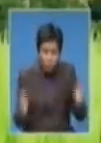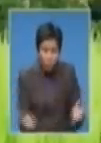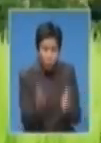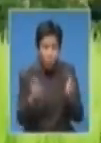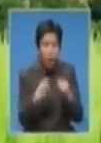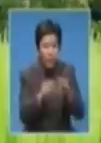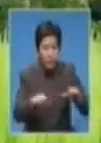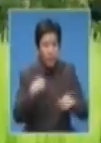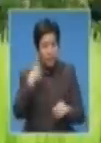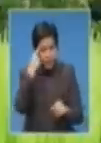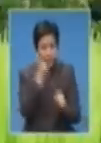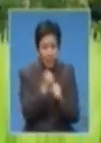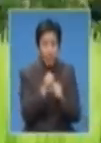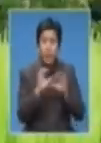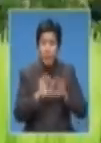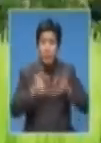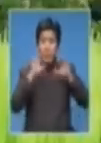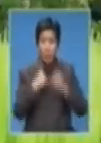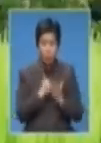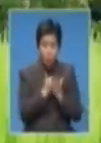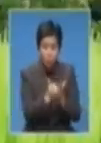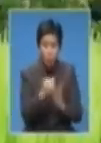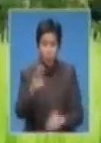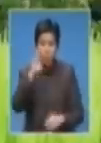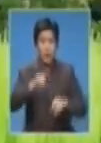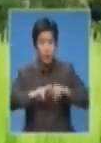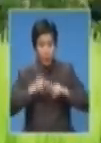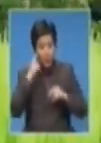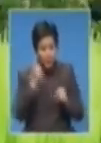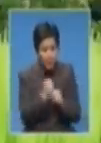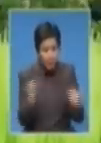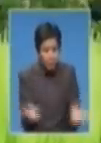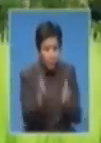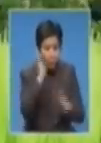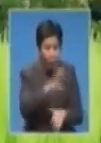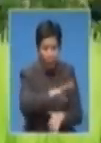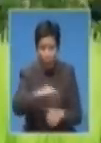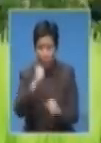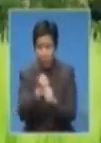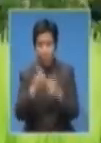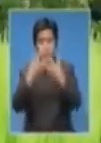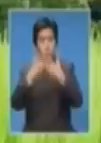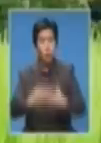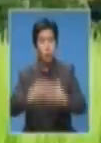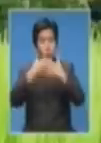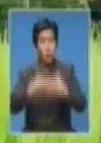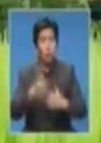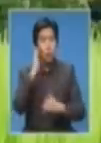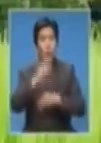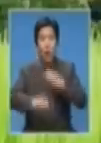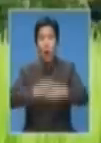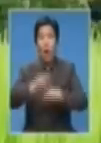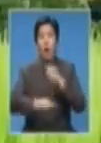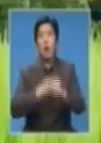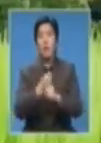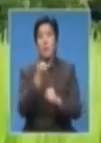ที่ไม่ว่าจะทั้งภาครัฐภาคเอกชนนำไปขยายผลจนนำไปสู่ภาคการผลิตเชิงอุตสาหกรรมเชิงพาณิชย์ก็